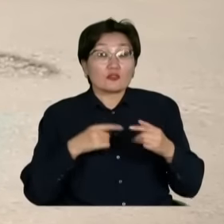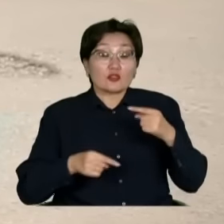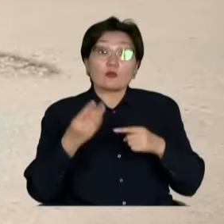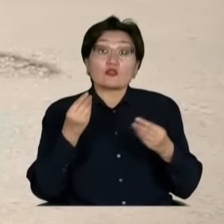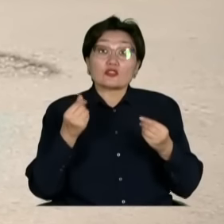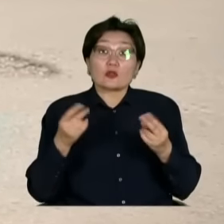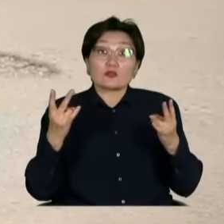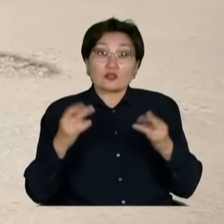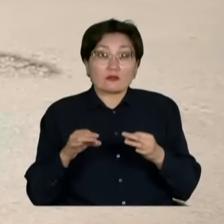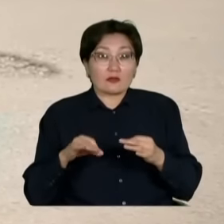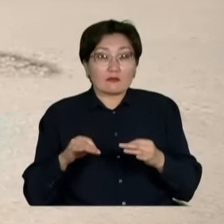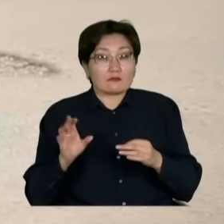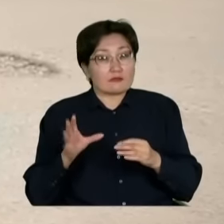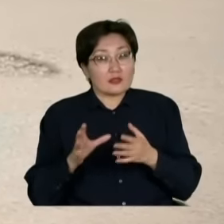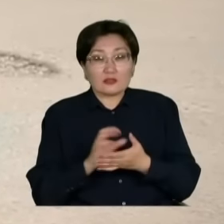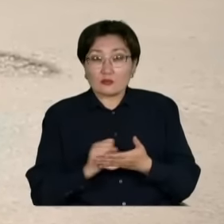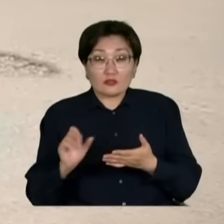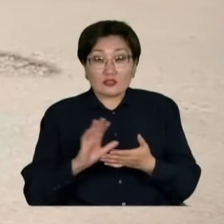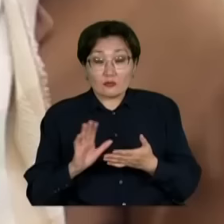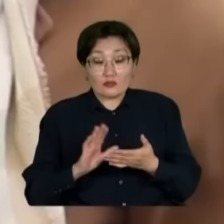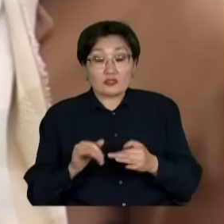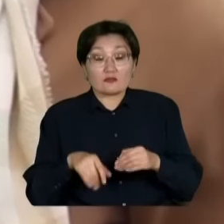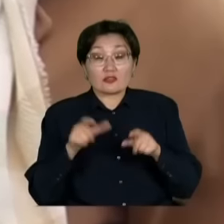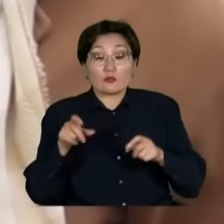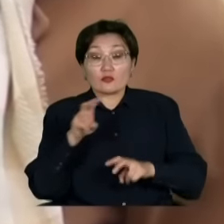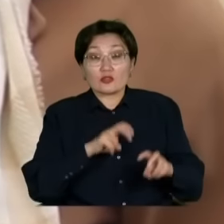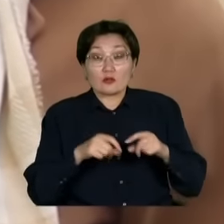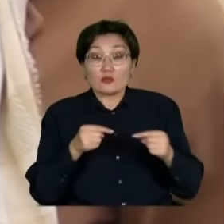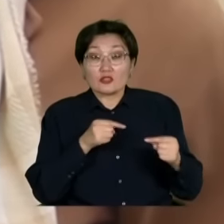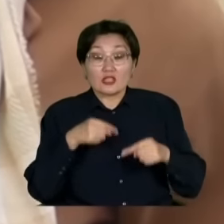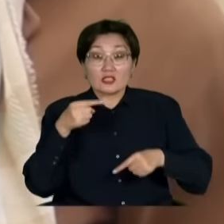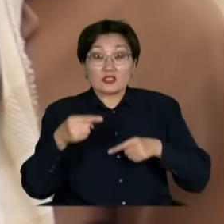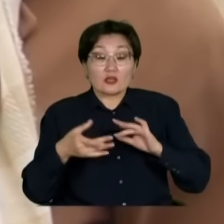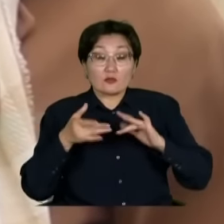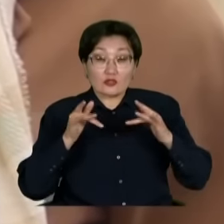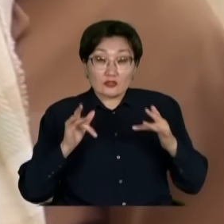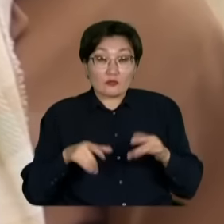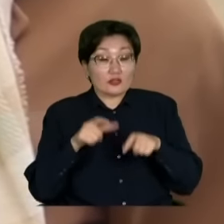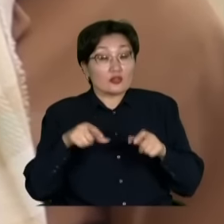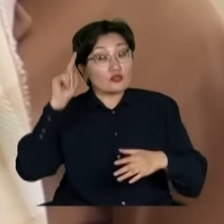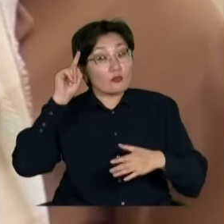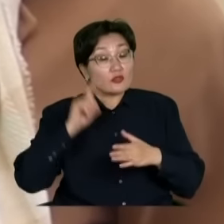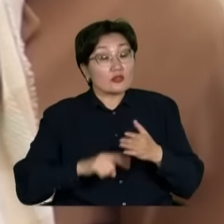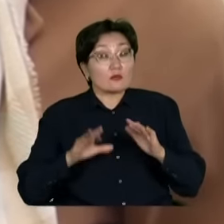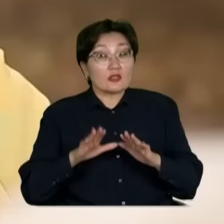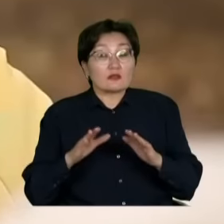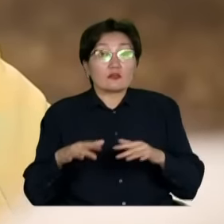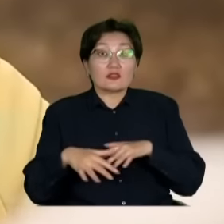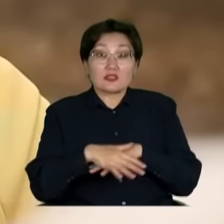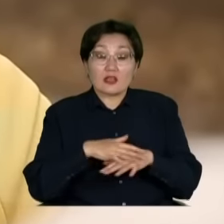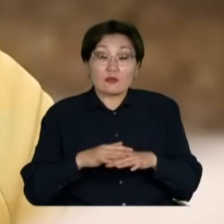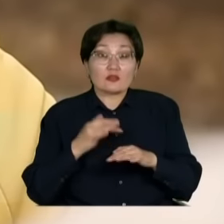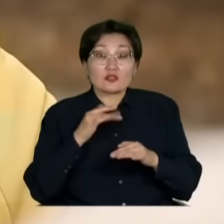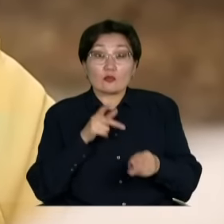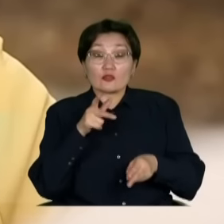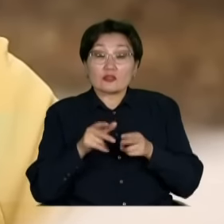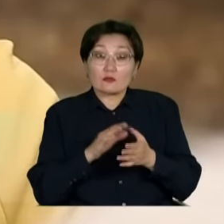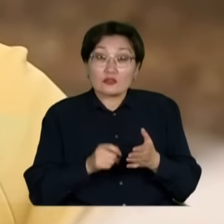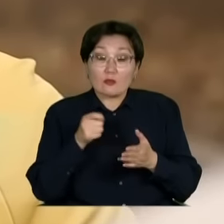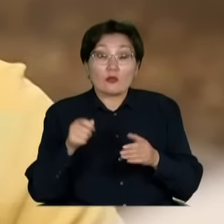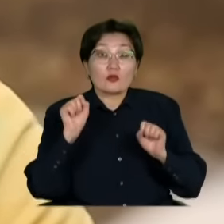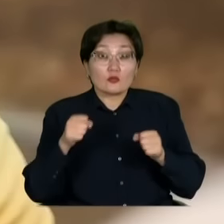деньги но безуспешно сейчас потерпевшие разыскивают друг друга через соцсети люди уверены только массовыми заявлениями смогут